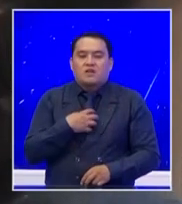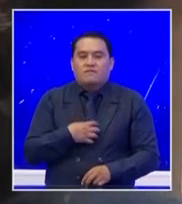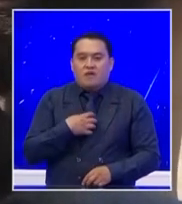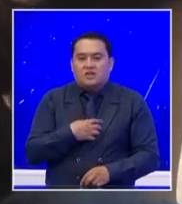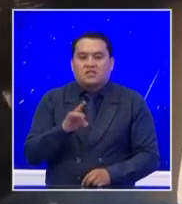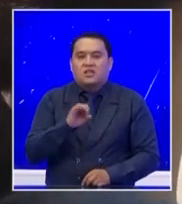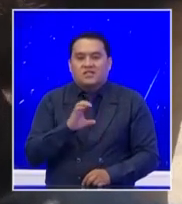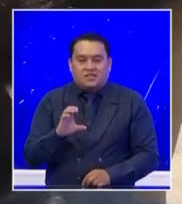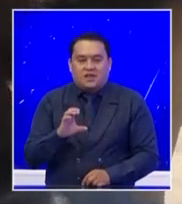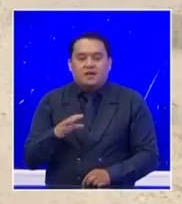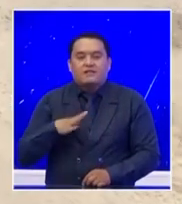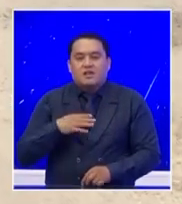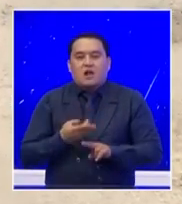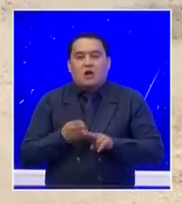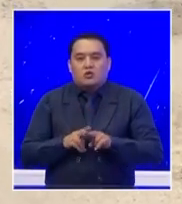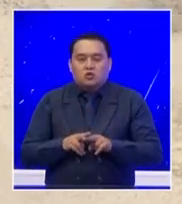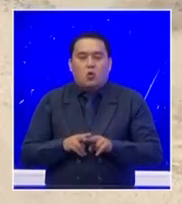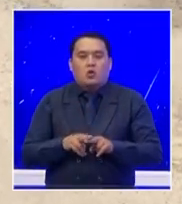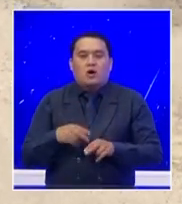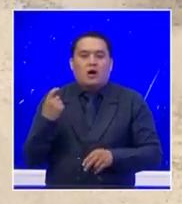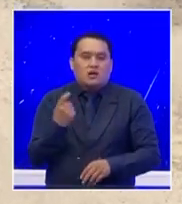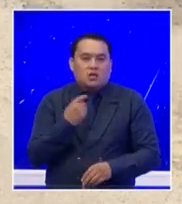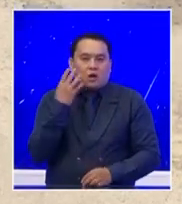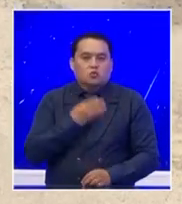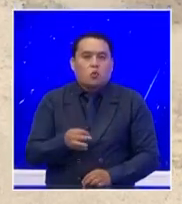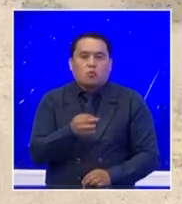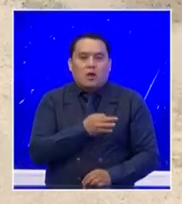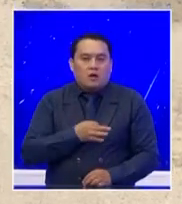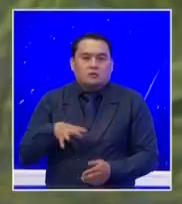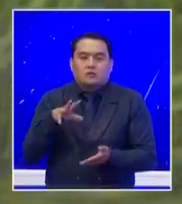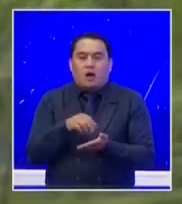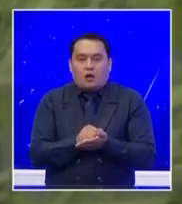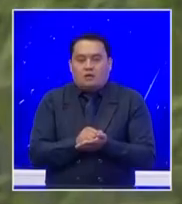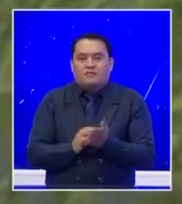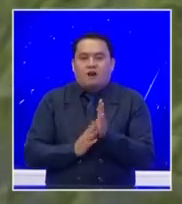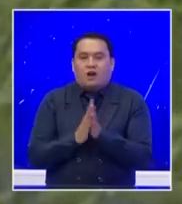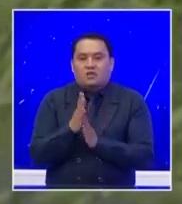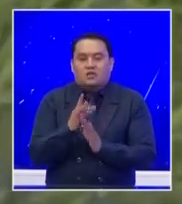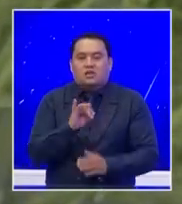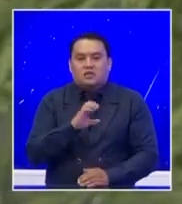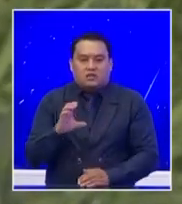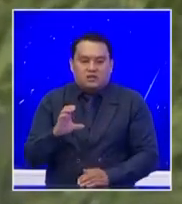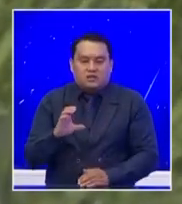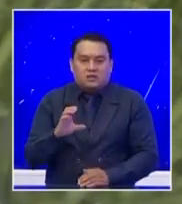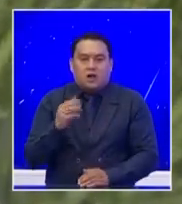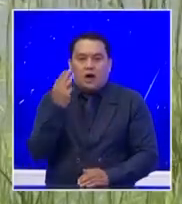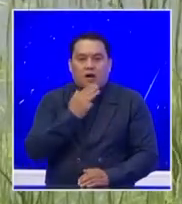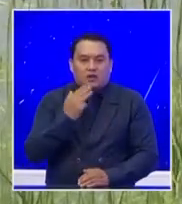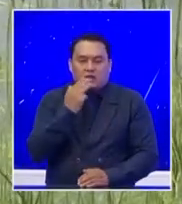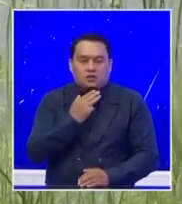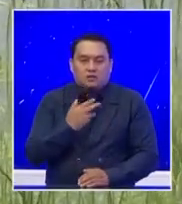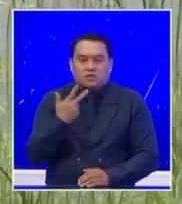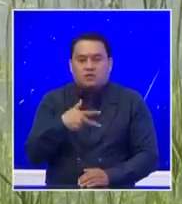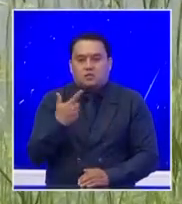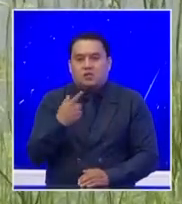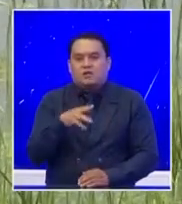стратегической задачей. На сегодняшний день 48 крестьянских хозяйств Алматинской области занимаются выращиванием риса, 11 из которых в Каратальском и